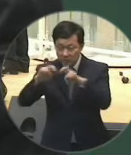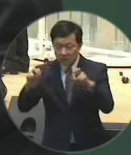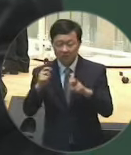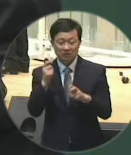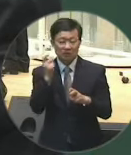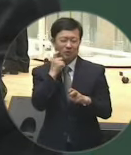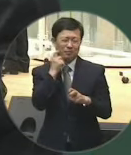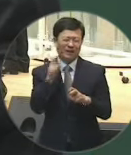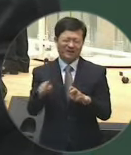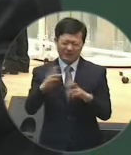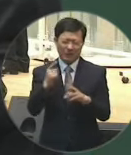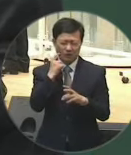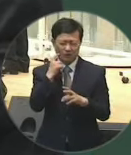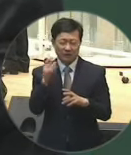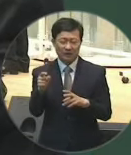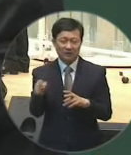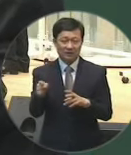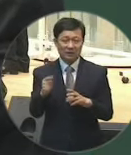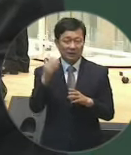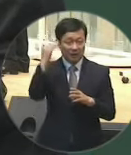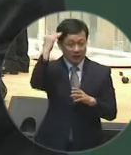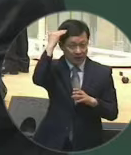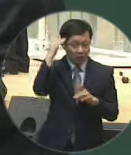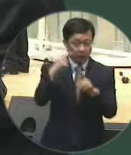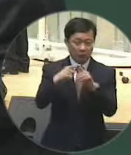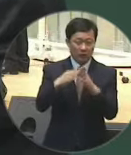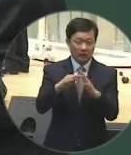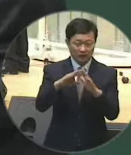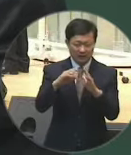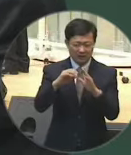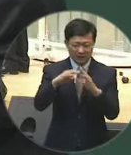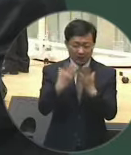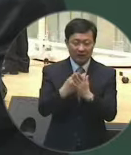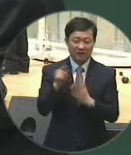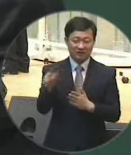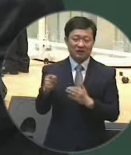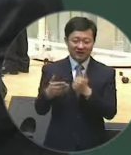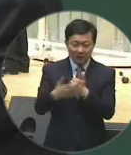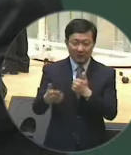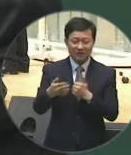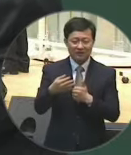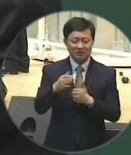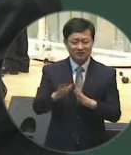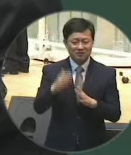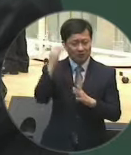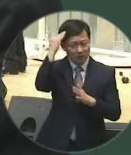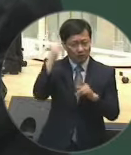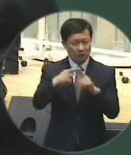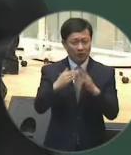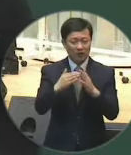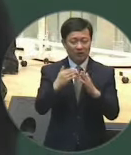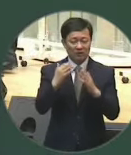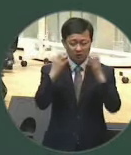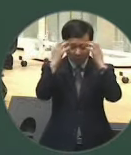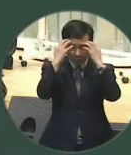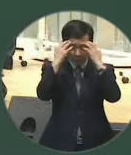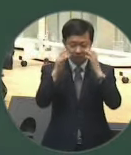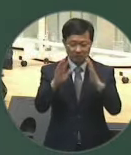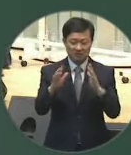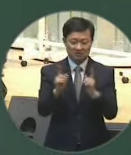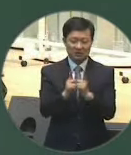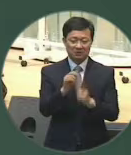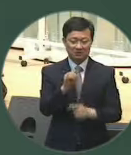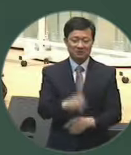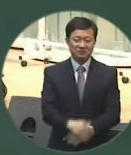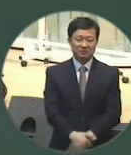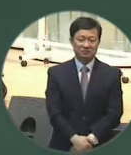lie. 그래서 한국 교회, 세계 교회가 어려움 왔어요. This is the reason why hardships have come to the churches in Korea and the